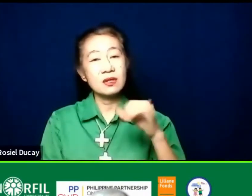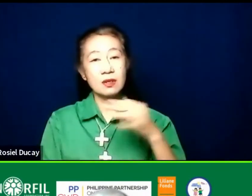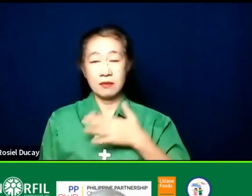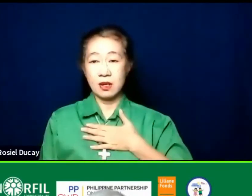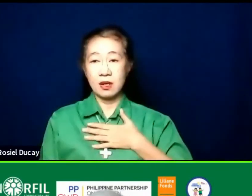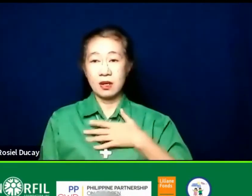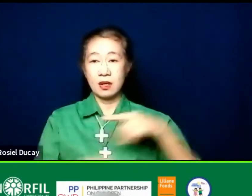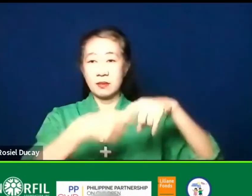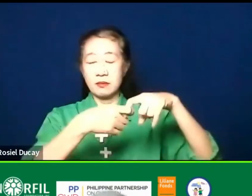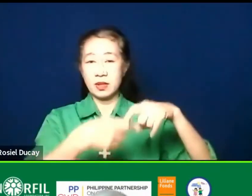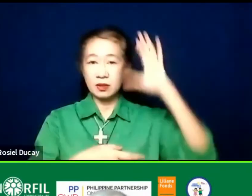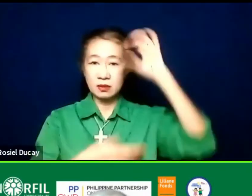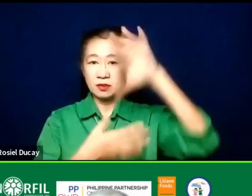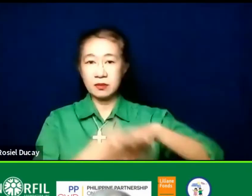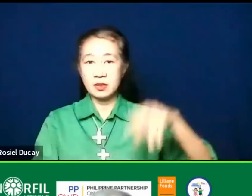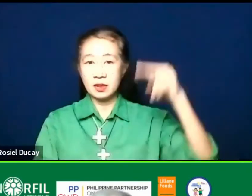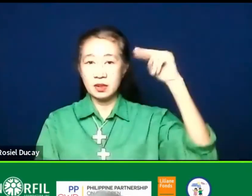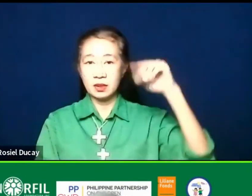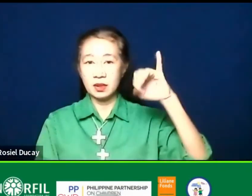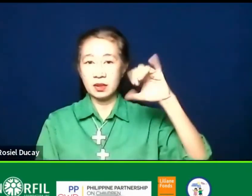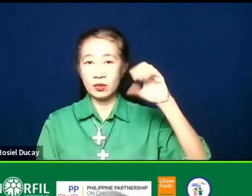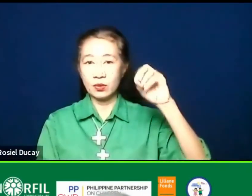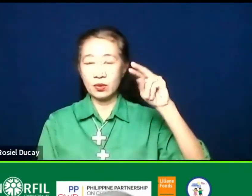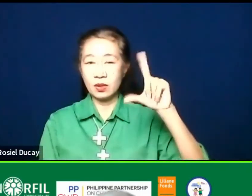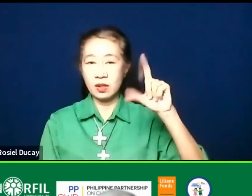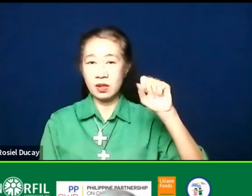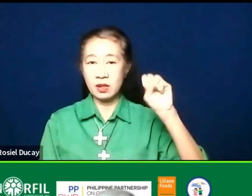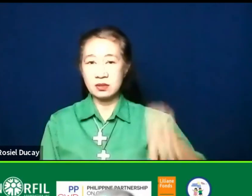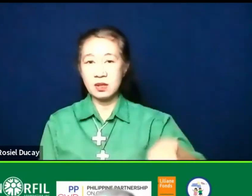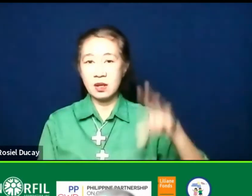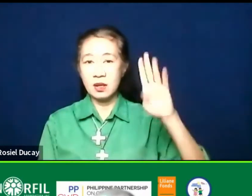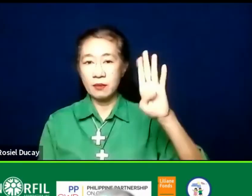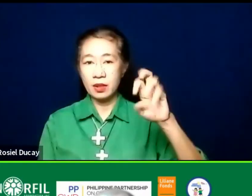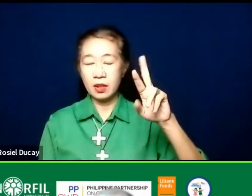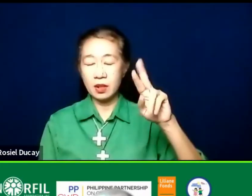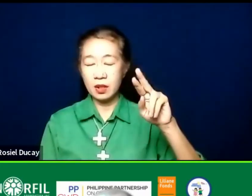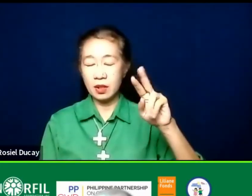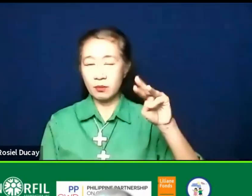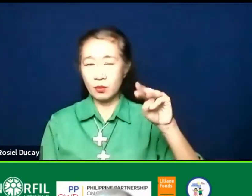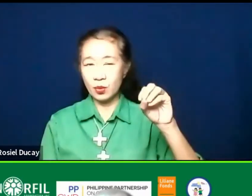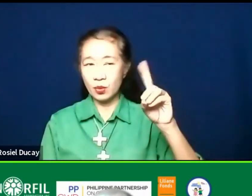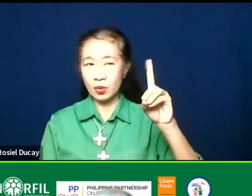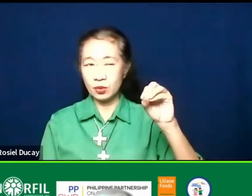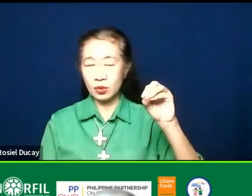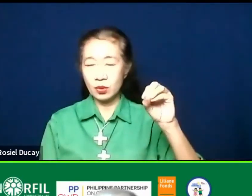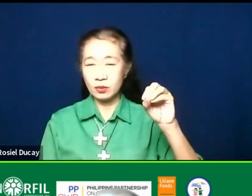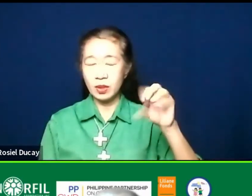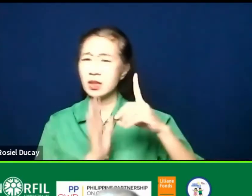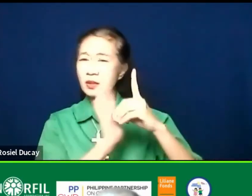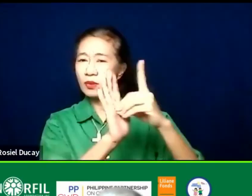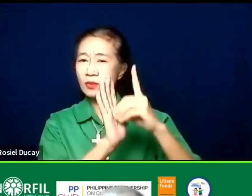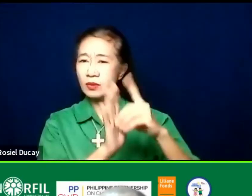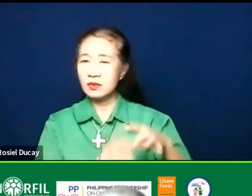man na si Nicolas Bermudo. Okay? So that time meron kaming dinemo na PFD,